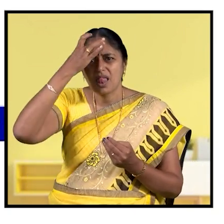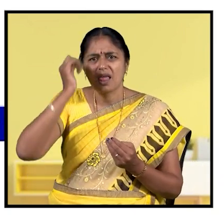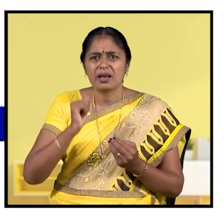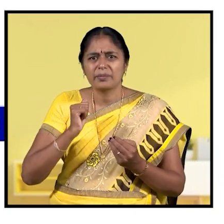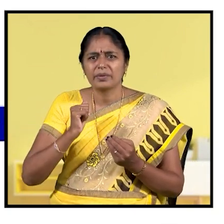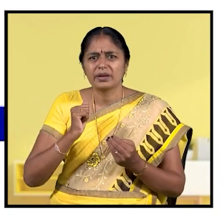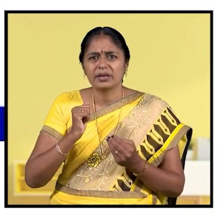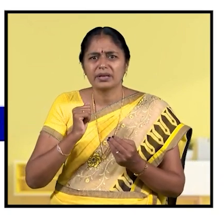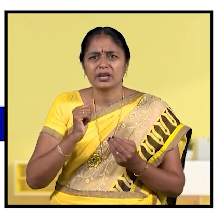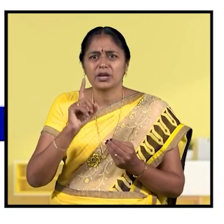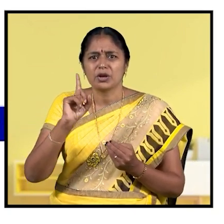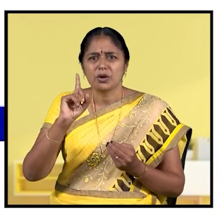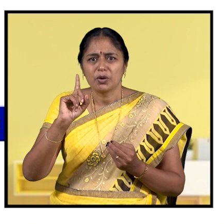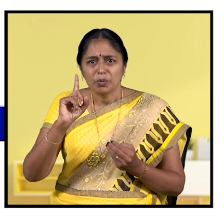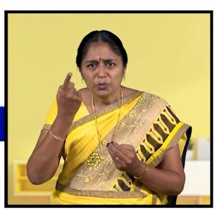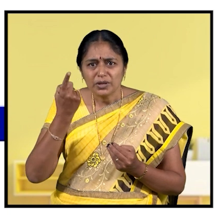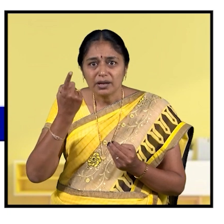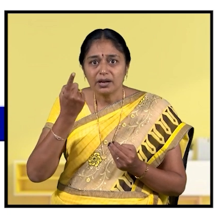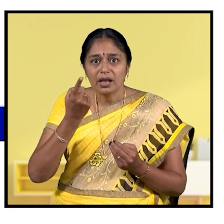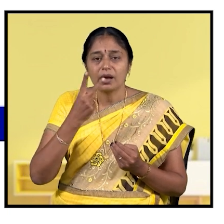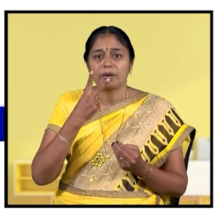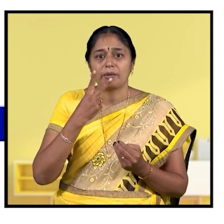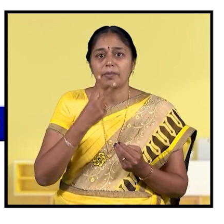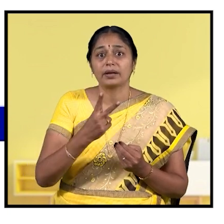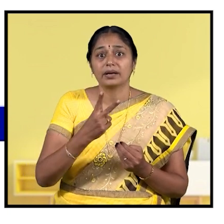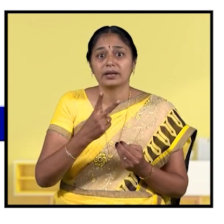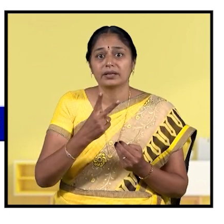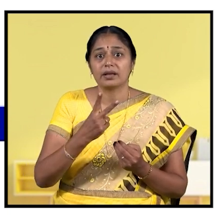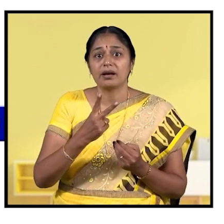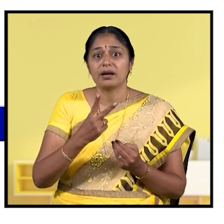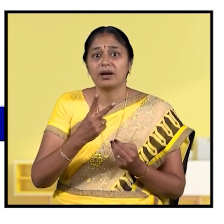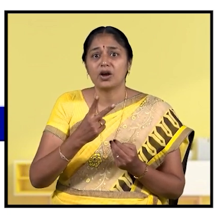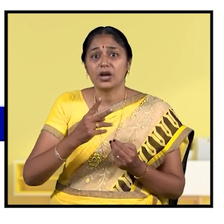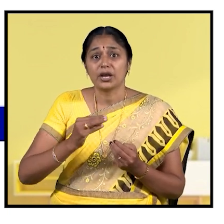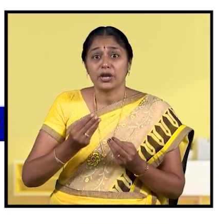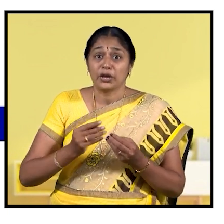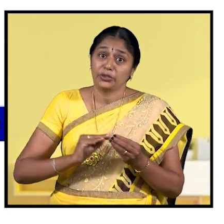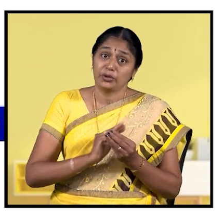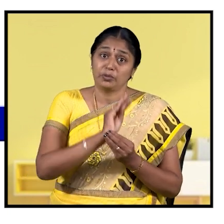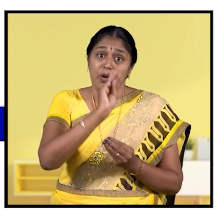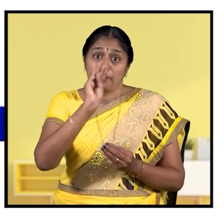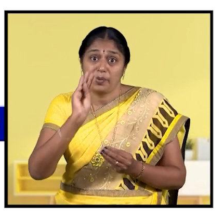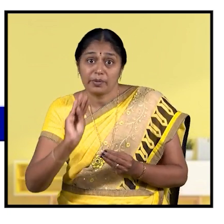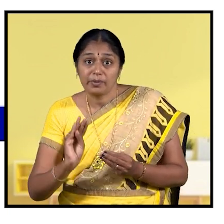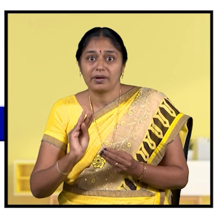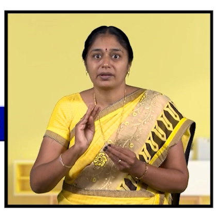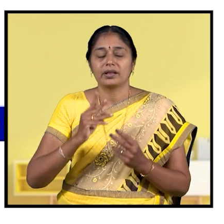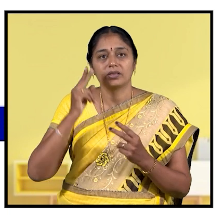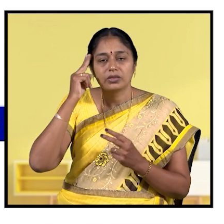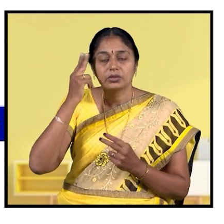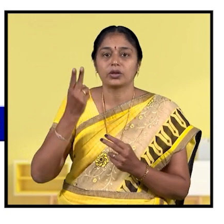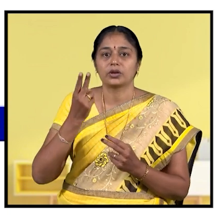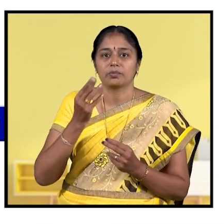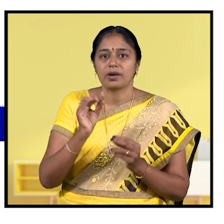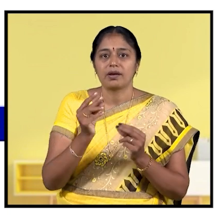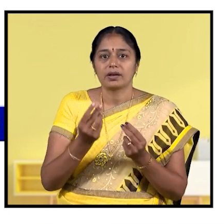காலத்திற்கும் நோயின் முதல் அறிகுறி வெளிப்படும் காலத்திற்கும் இடைப்பட்ட காலம் நோய் அரும்பும் காலம். அது உள்ள போந்து எத்தனை நாள் கழிச்சு அந்த நோய் கிருமி உண்டாக்குது அப்படிங்கிறது நோய் அரும்பும் காலம்.